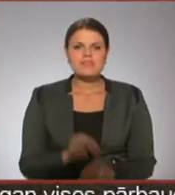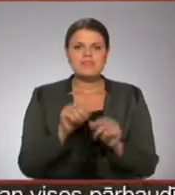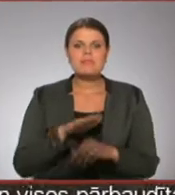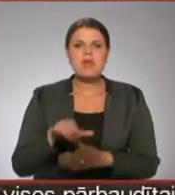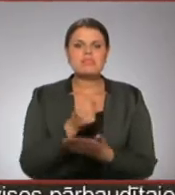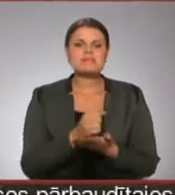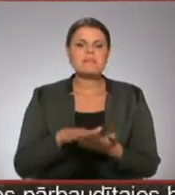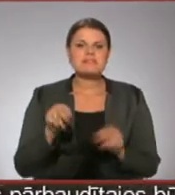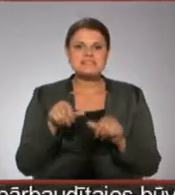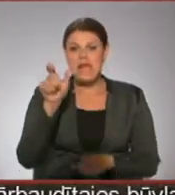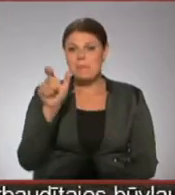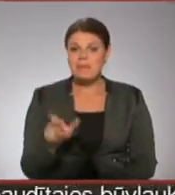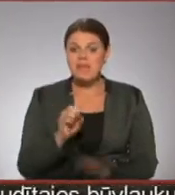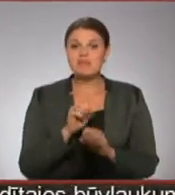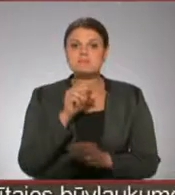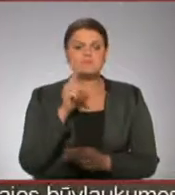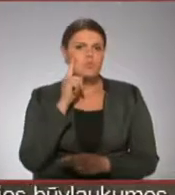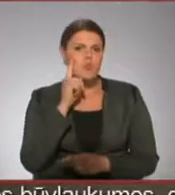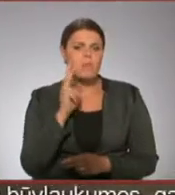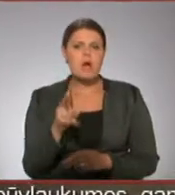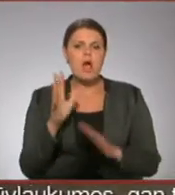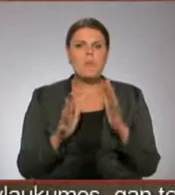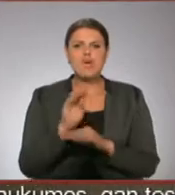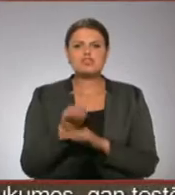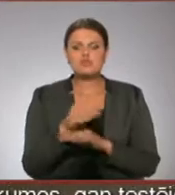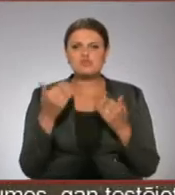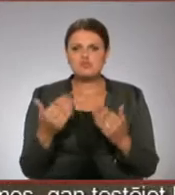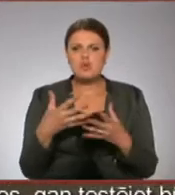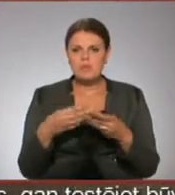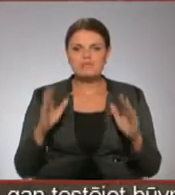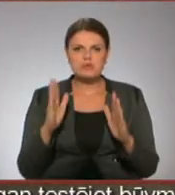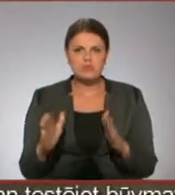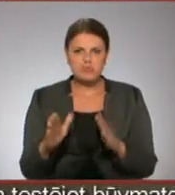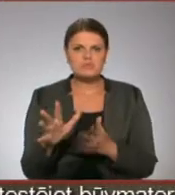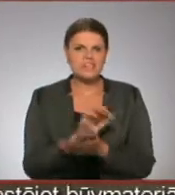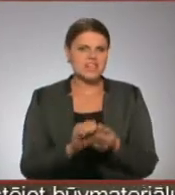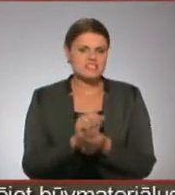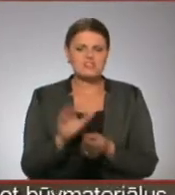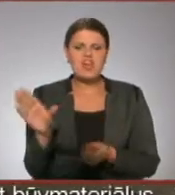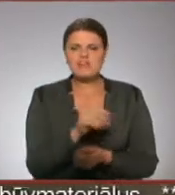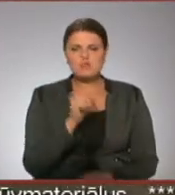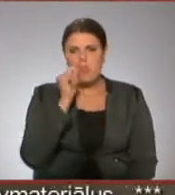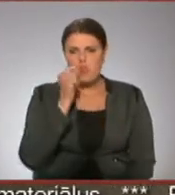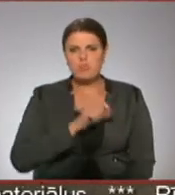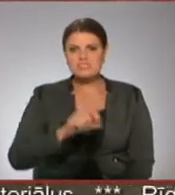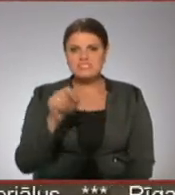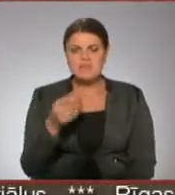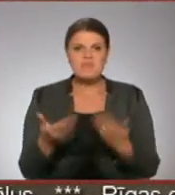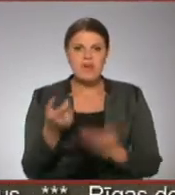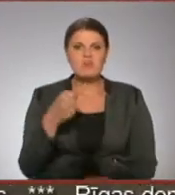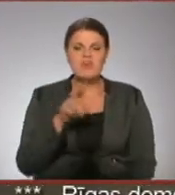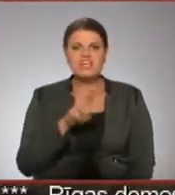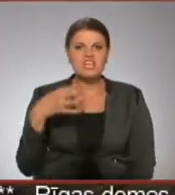Smiltenes pagasta zemnieks Ivars Adamsons spriež, ka meža zosis šopavasar būs iznīcinājušas tikpat kā visus pupu sējumus, iespējams pat vairāk